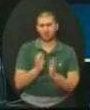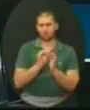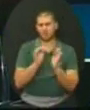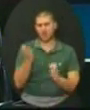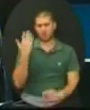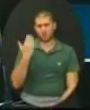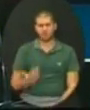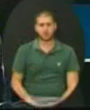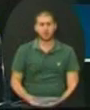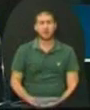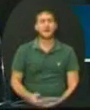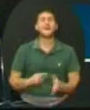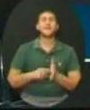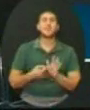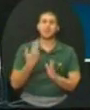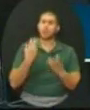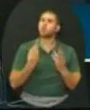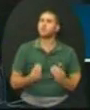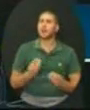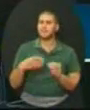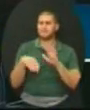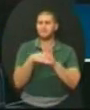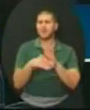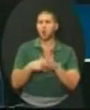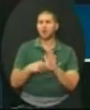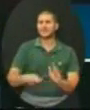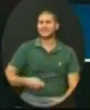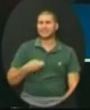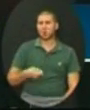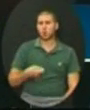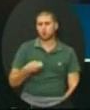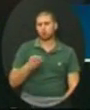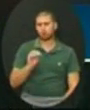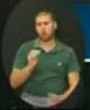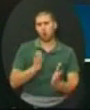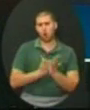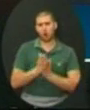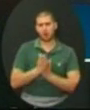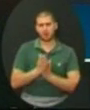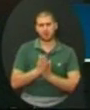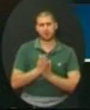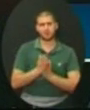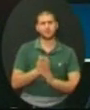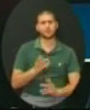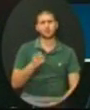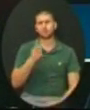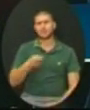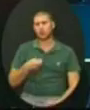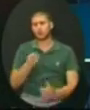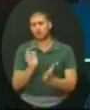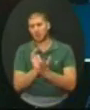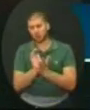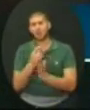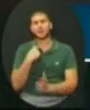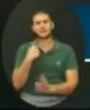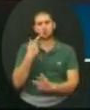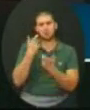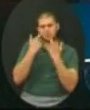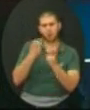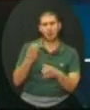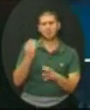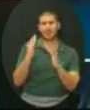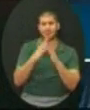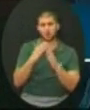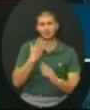לדרך. הכוונה הייתה מאוד טובה בחוק שכירות הוגנת, מה שהיום קוראים לו השכירות והשאלה, ורצינו לשים פיקוח על מחירי